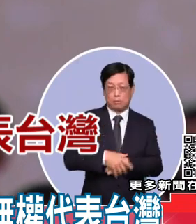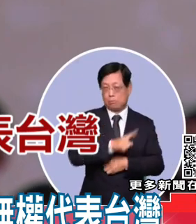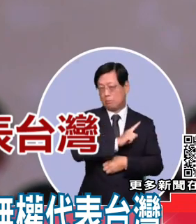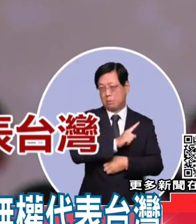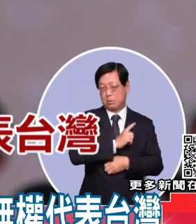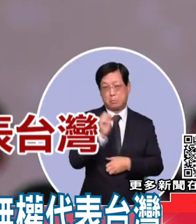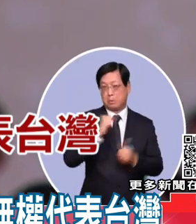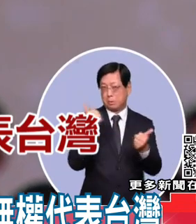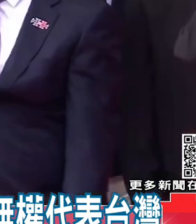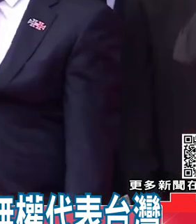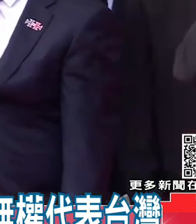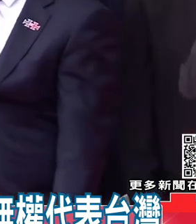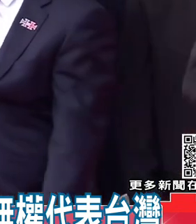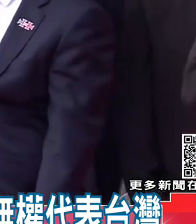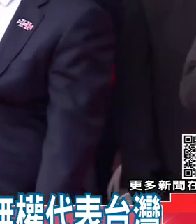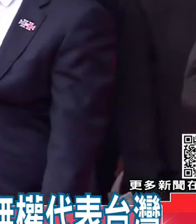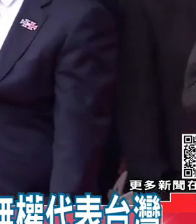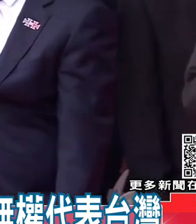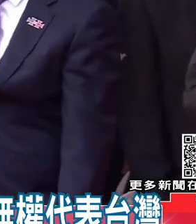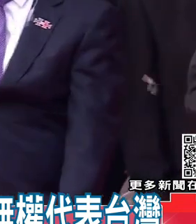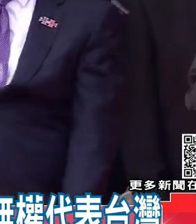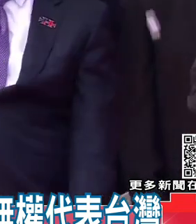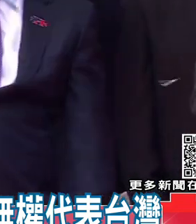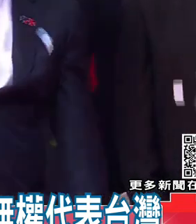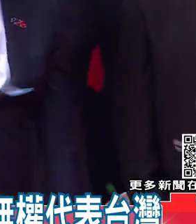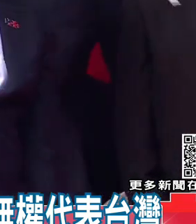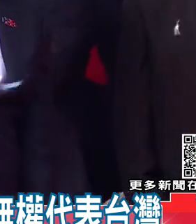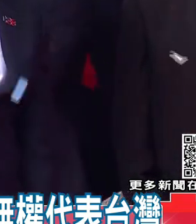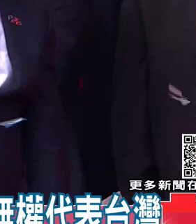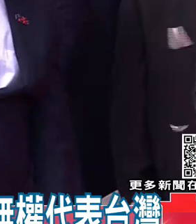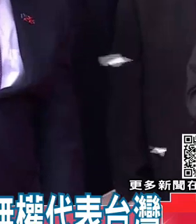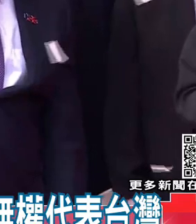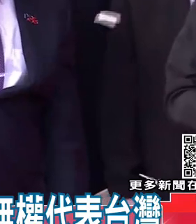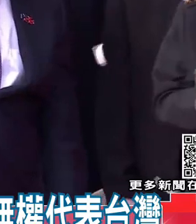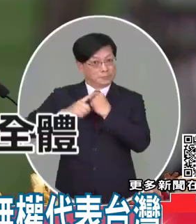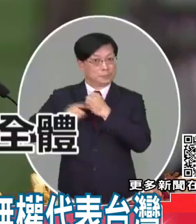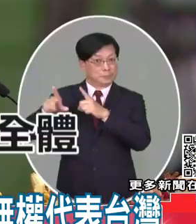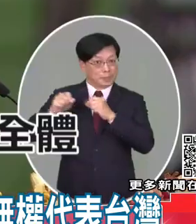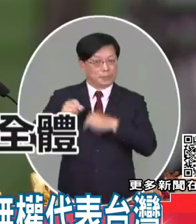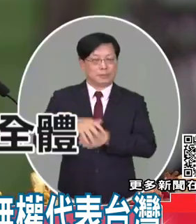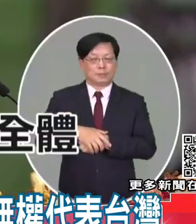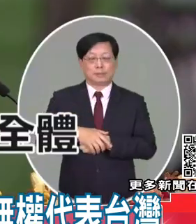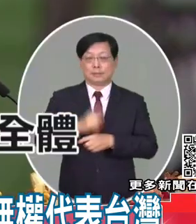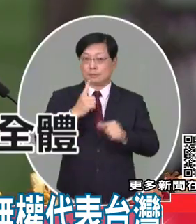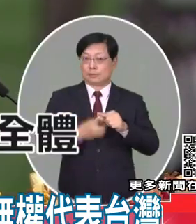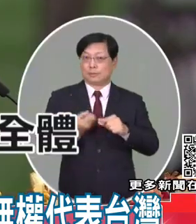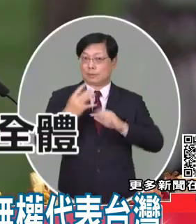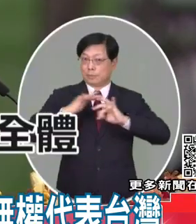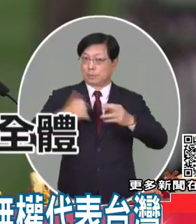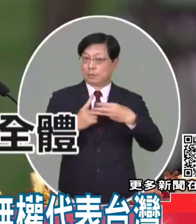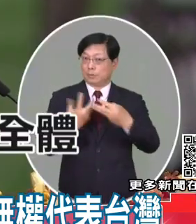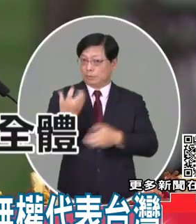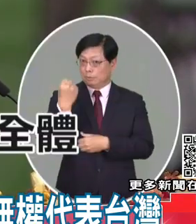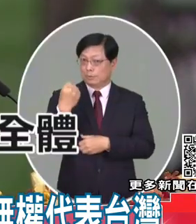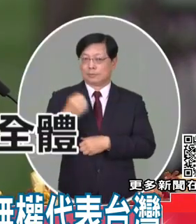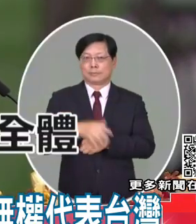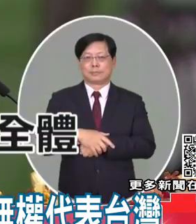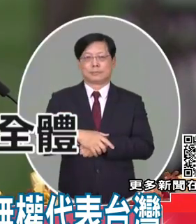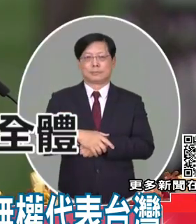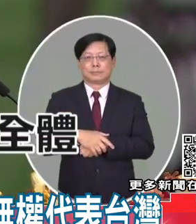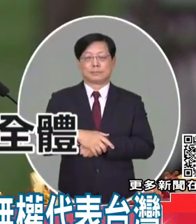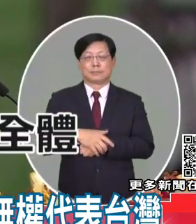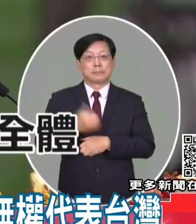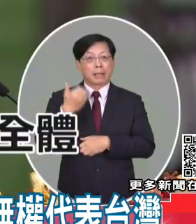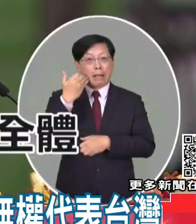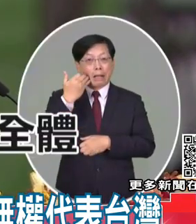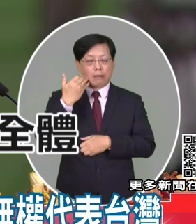权代表台湾。 这当然也是延续就职演说时的基调。 中华民国主权属于